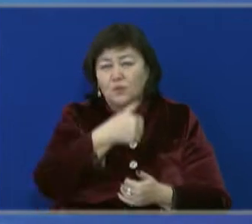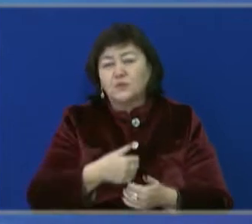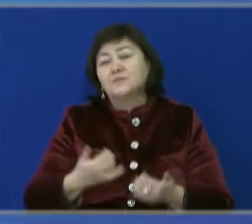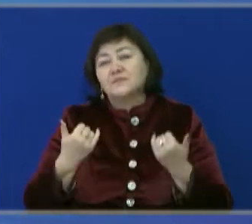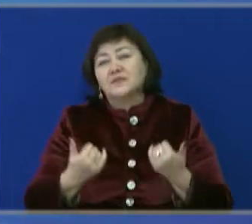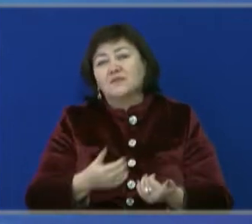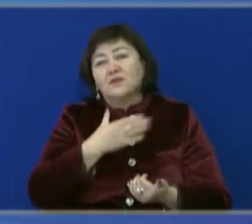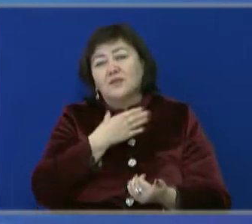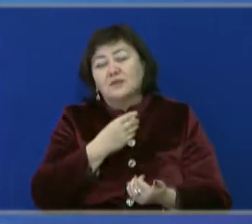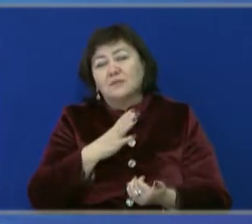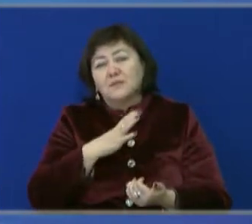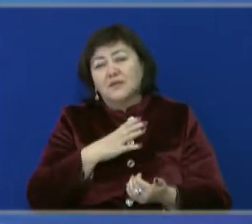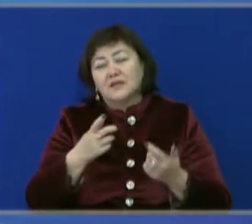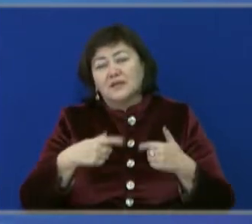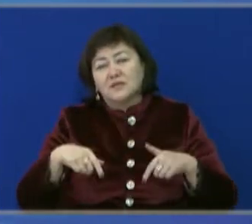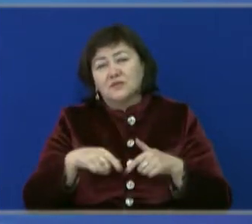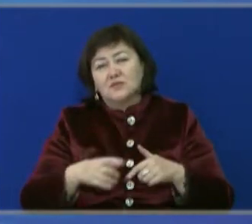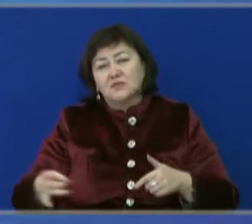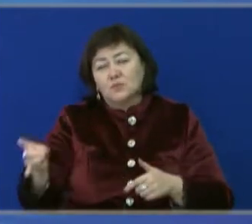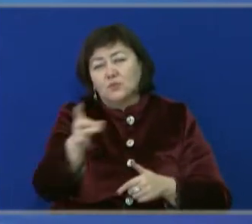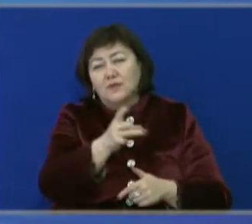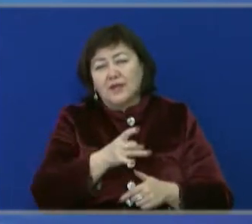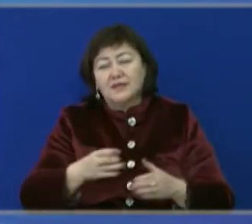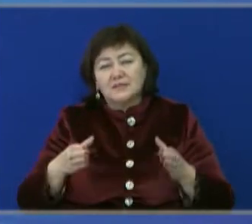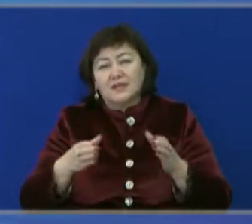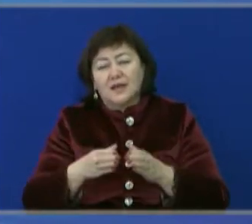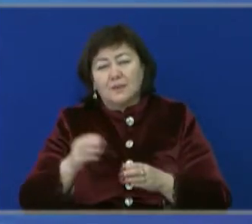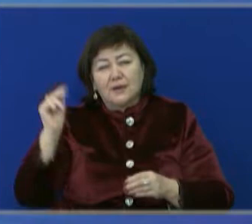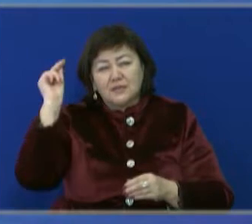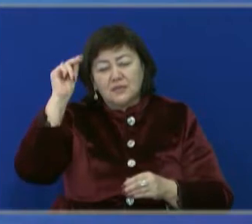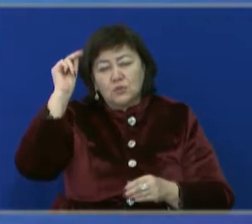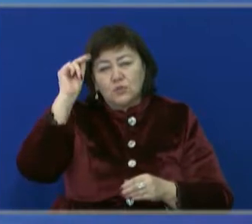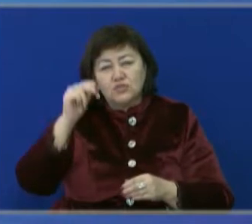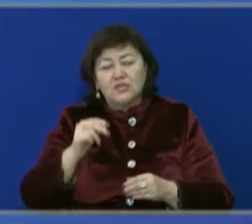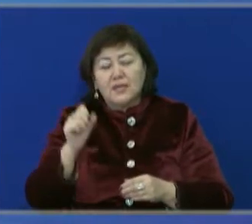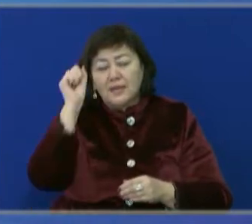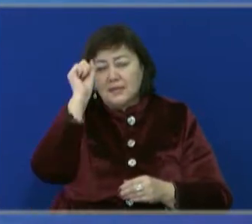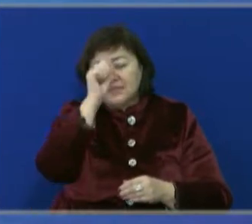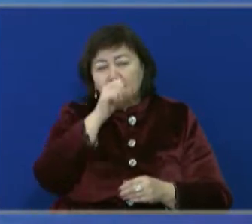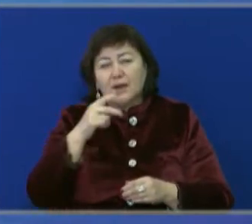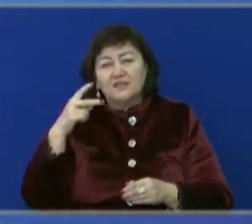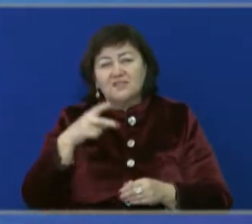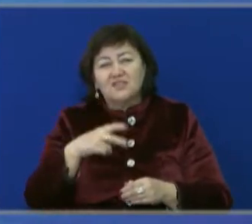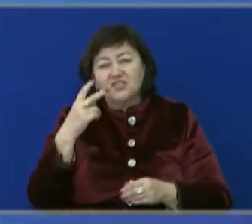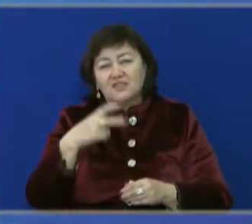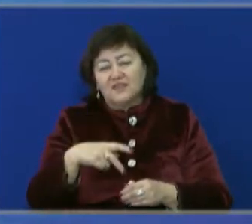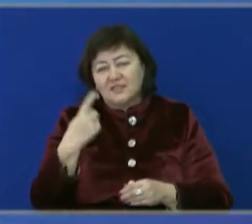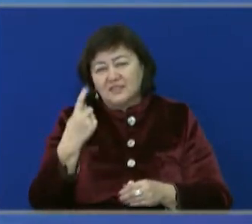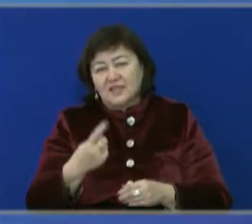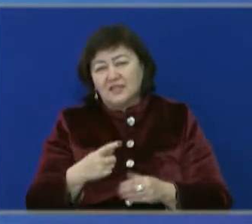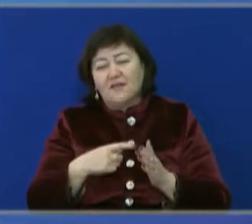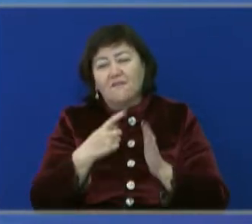Сегодня в Семее прошли республиканские командно-штабные учения «Зима-2021», на которых было уделено особое внимание